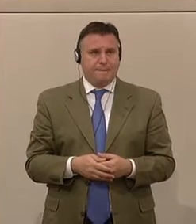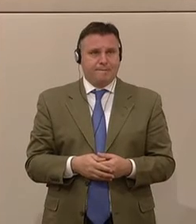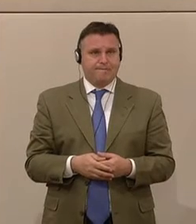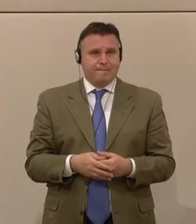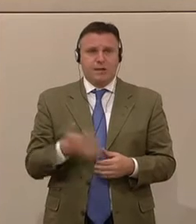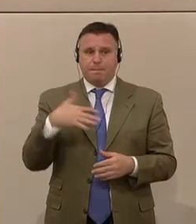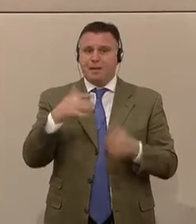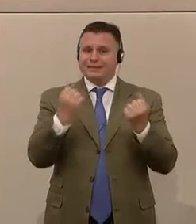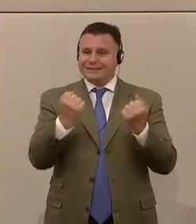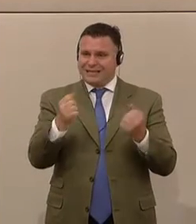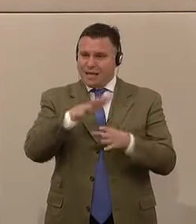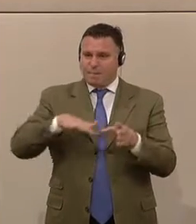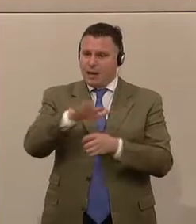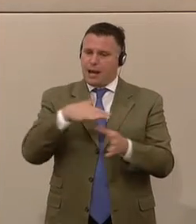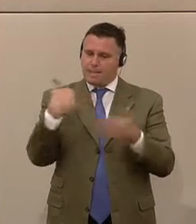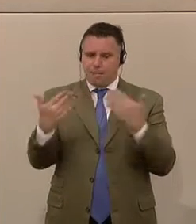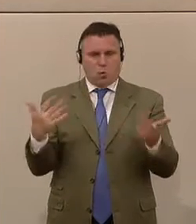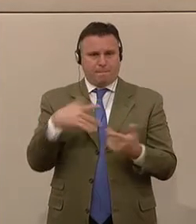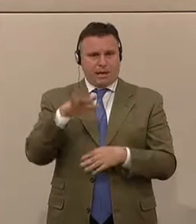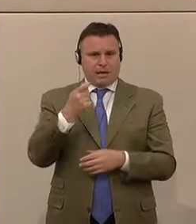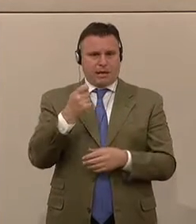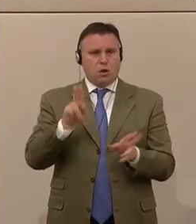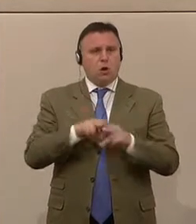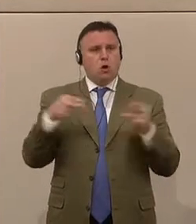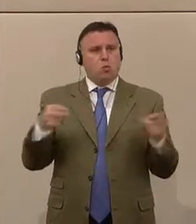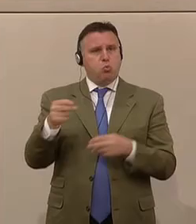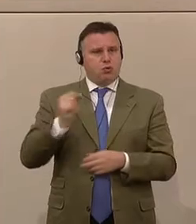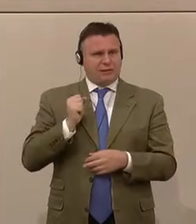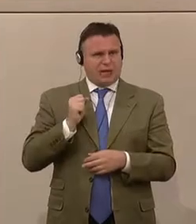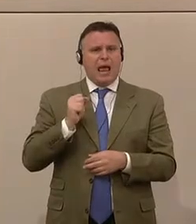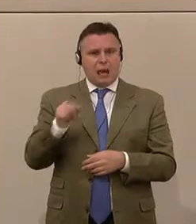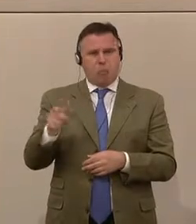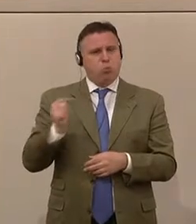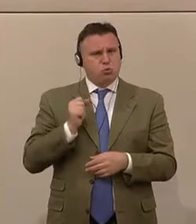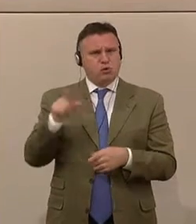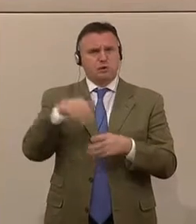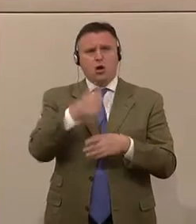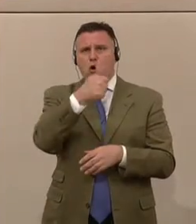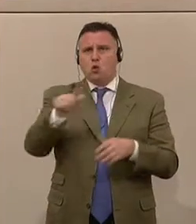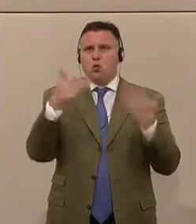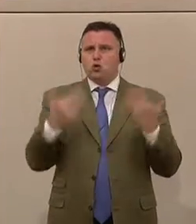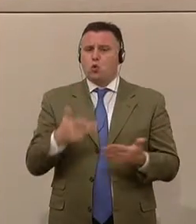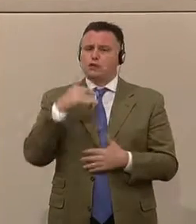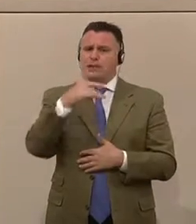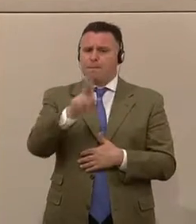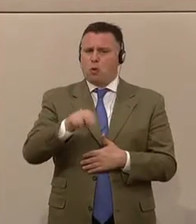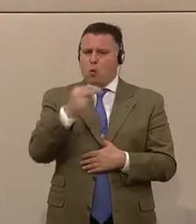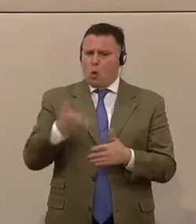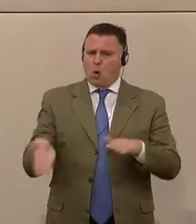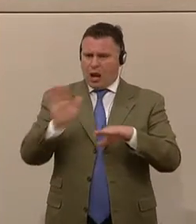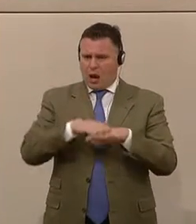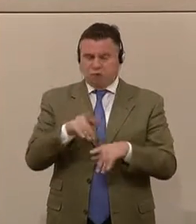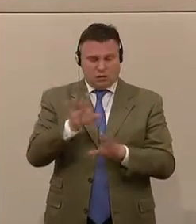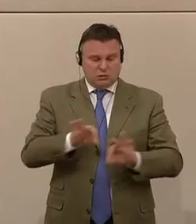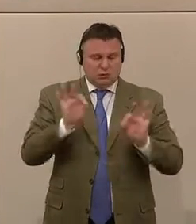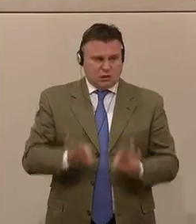Es gibt mehr Geld für Sicherheit, nämlich im Bundesheerbereich über 190 Millionen Euro mehr. Und auch das ist gut so,